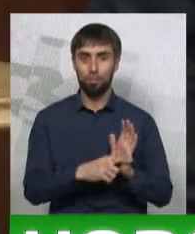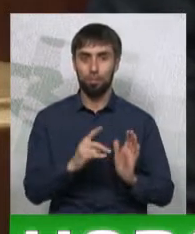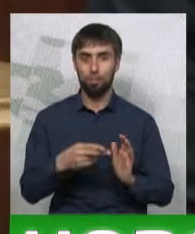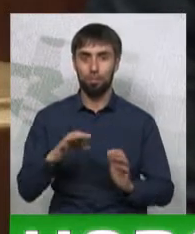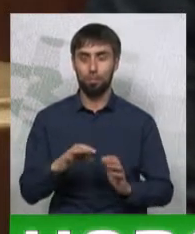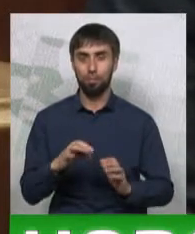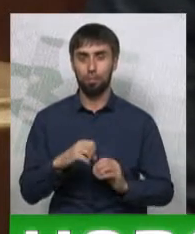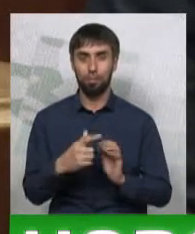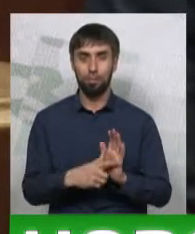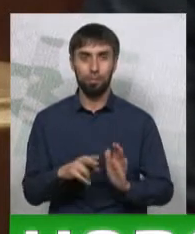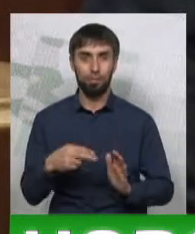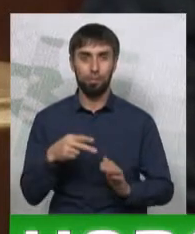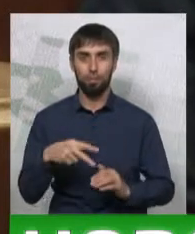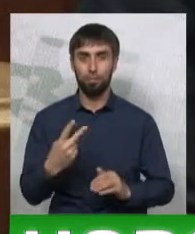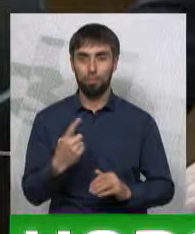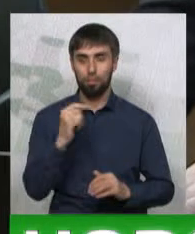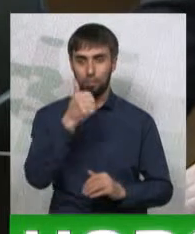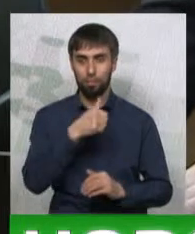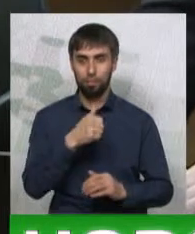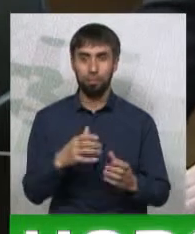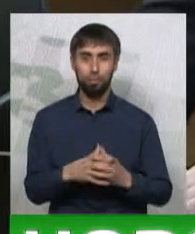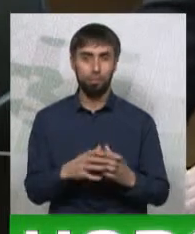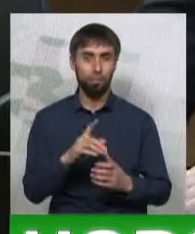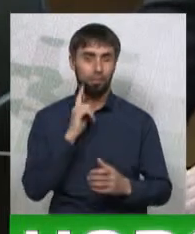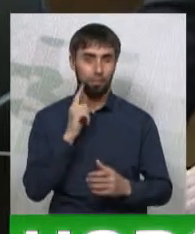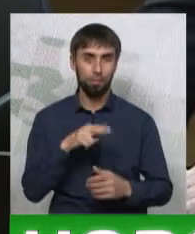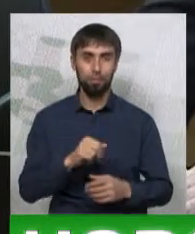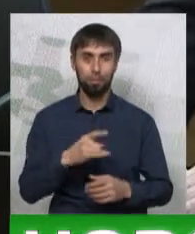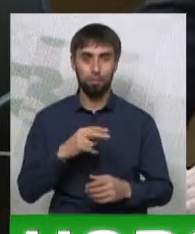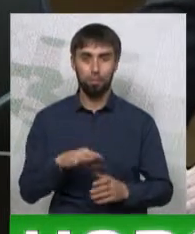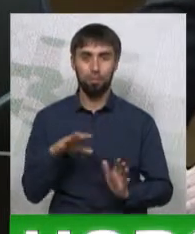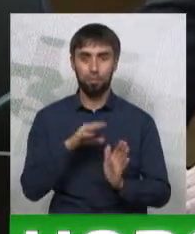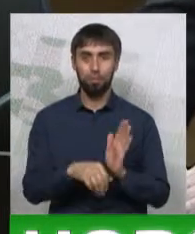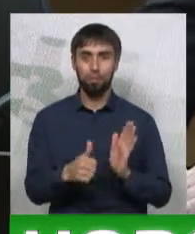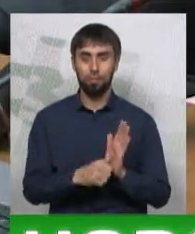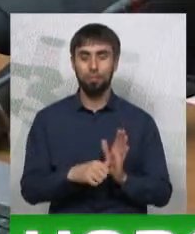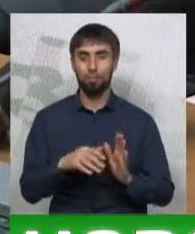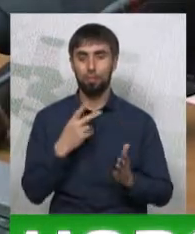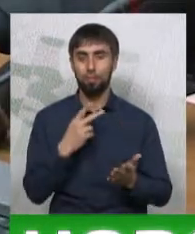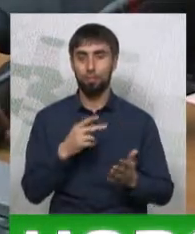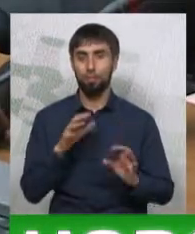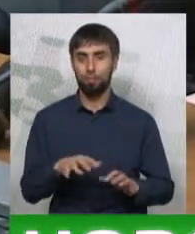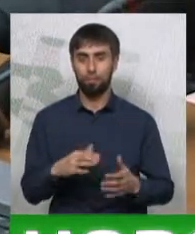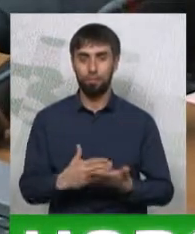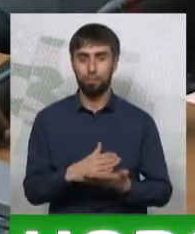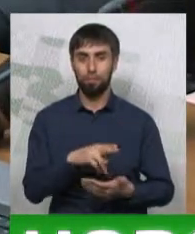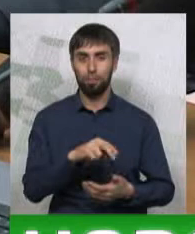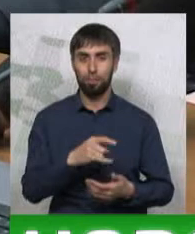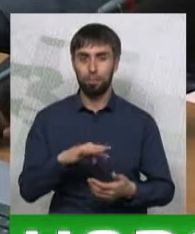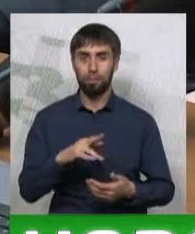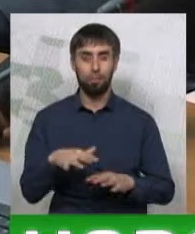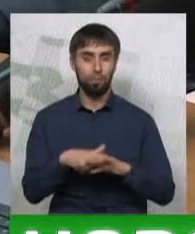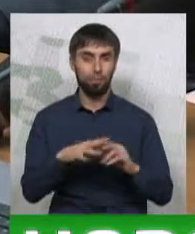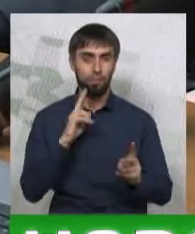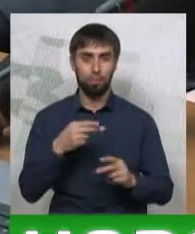по 17 декабря 2021 года. В состав молодежного парламента вошли 6 представителей политических партий Народного